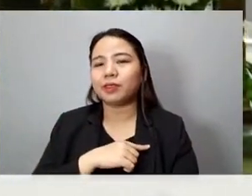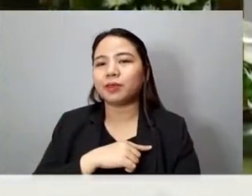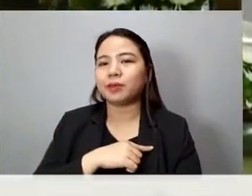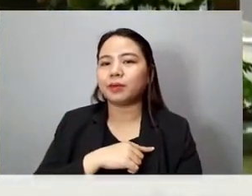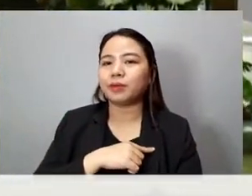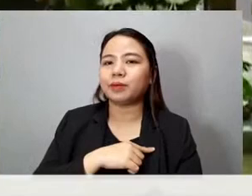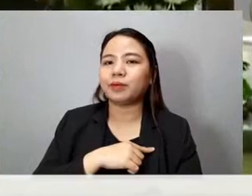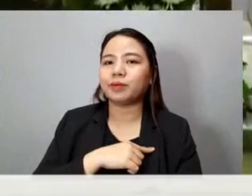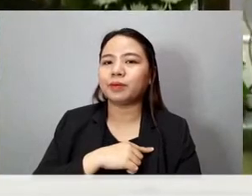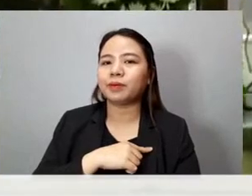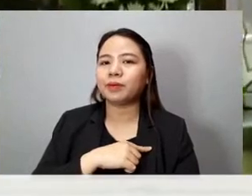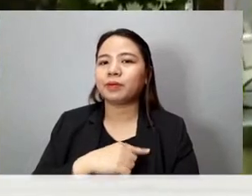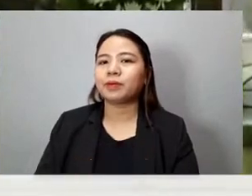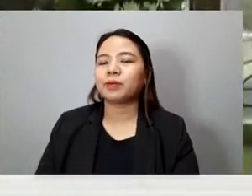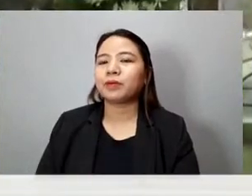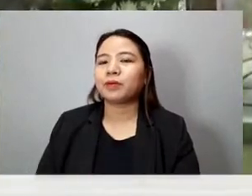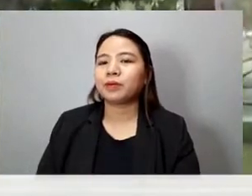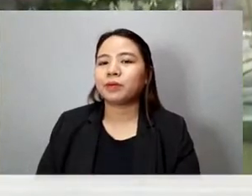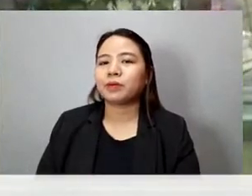namin.